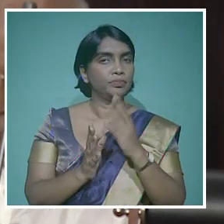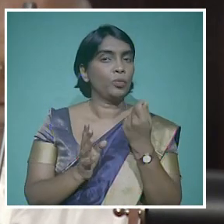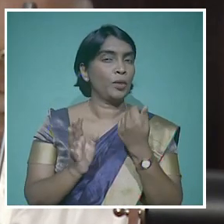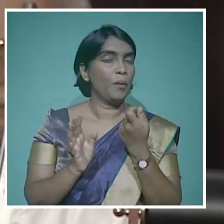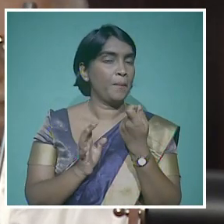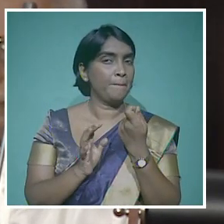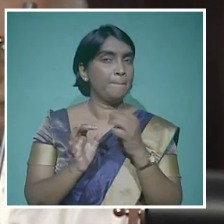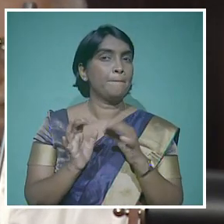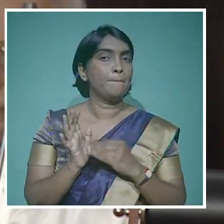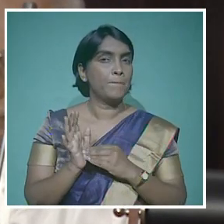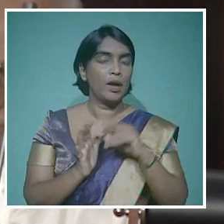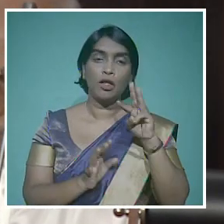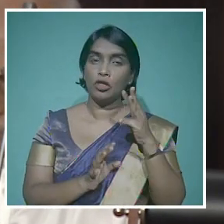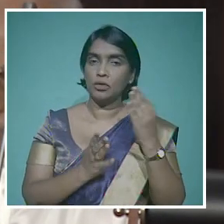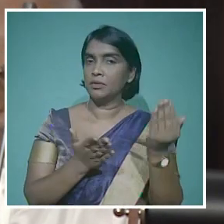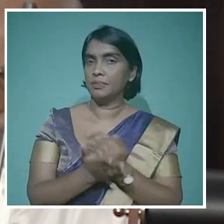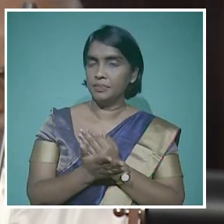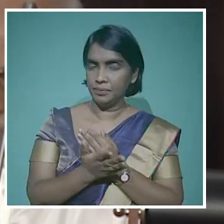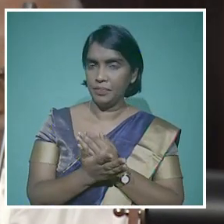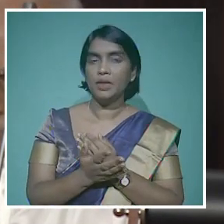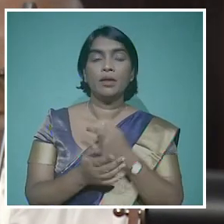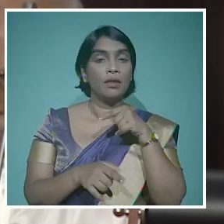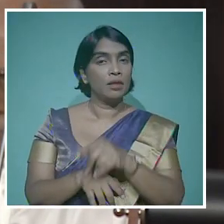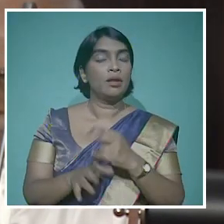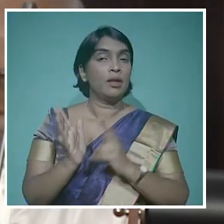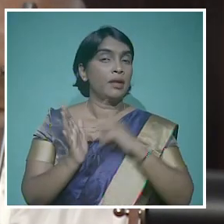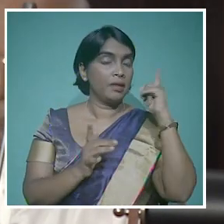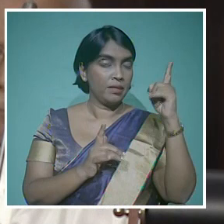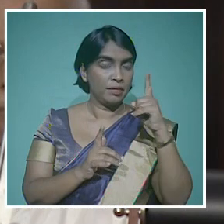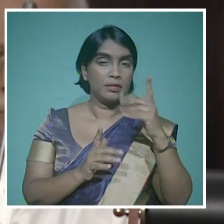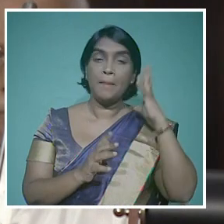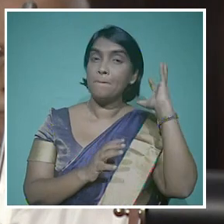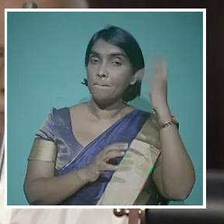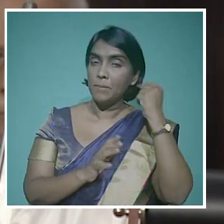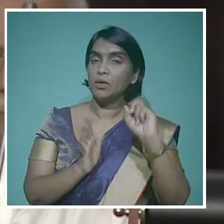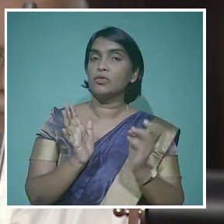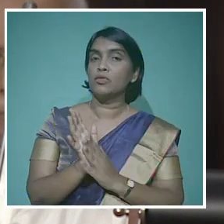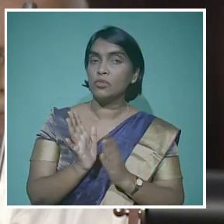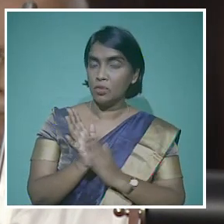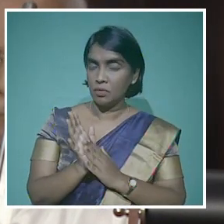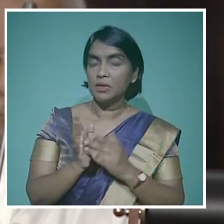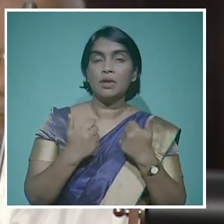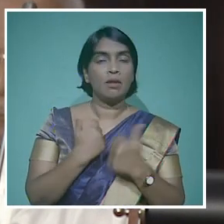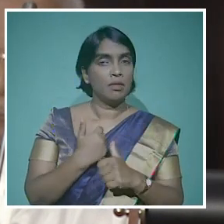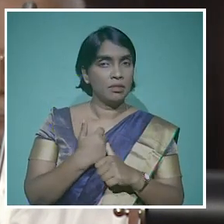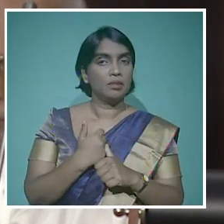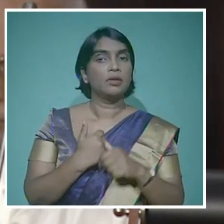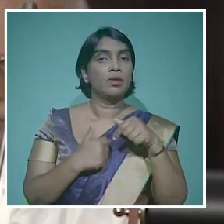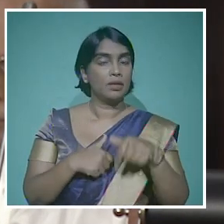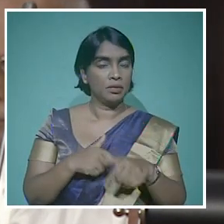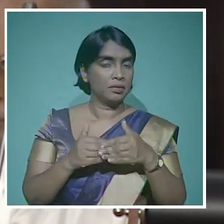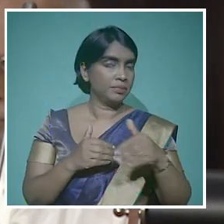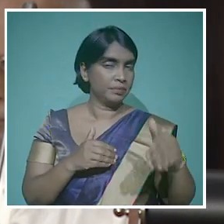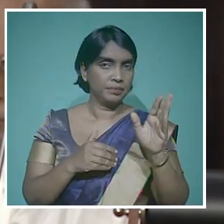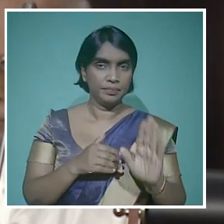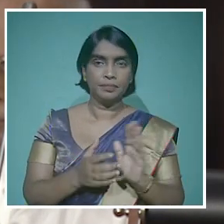රුපියල් මිලියන 300ක් වෙන් කරනවා. අපි එනම් ජාතික ඵලදායි කොමිෂන් සභාවක් ඇති කරනවා. දැනට